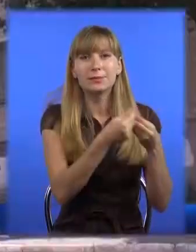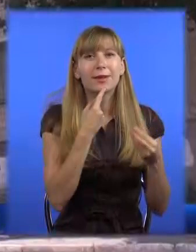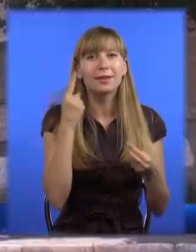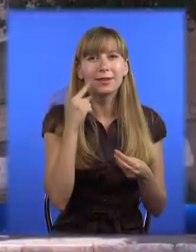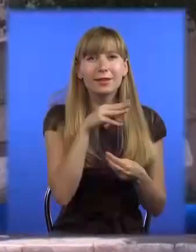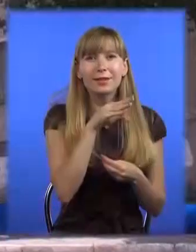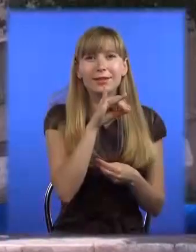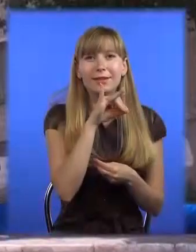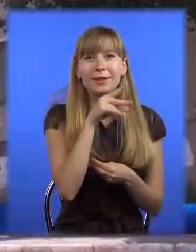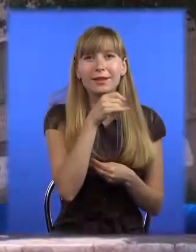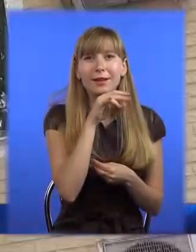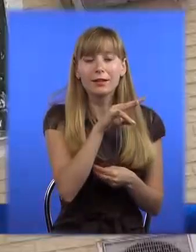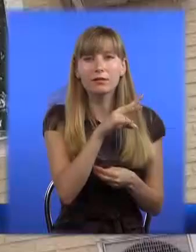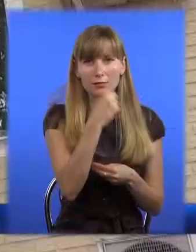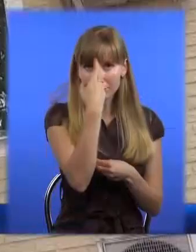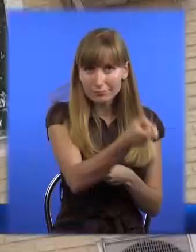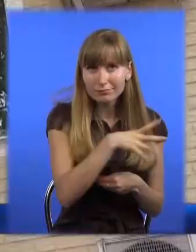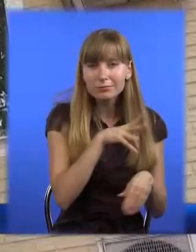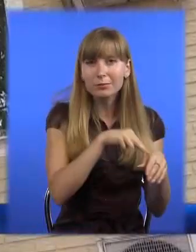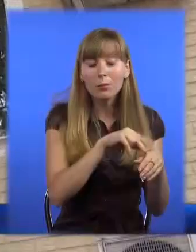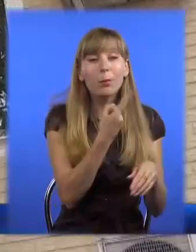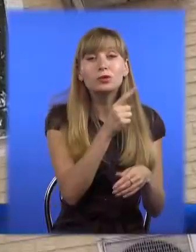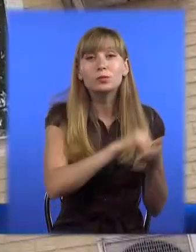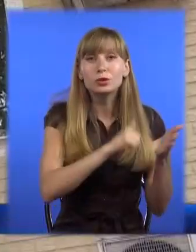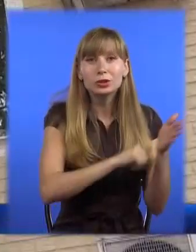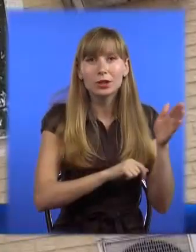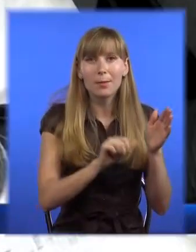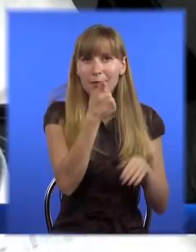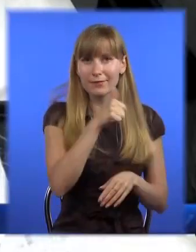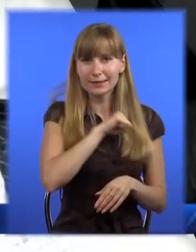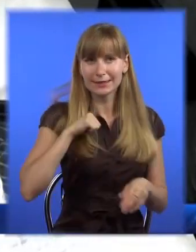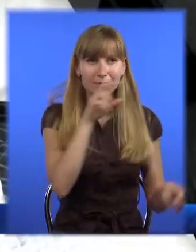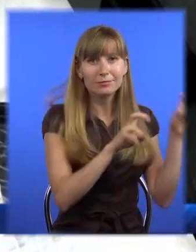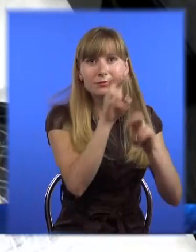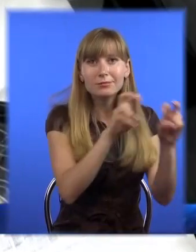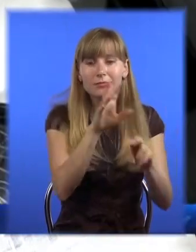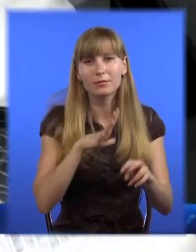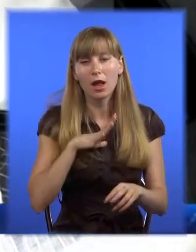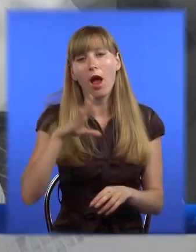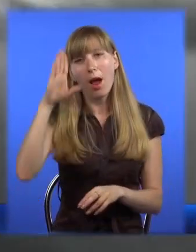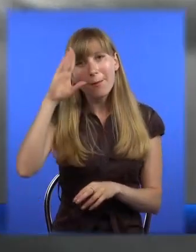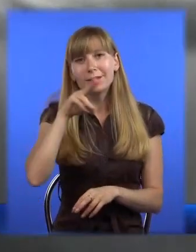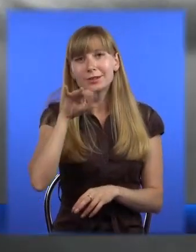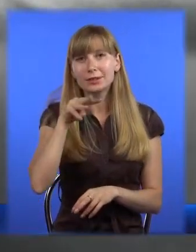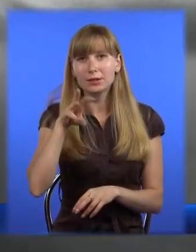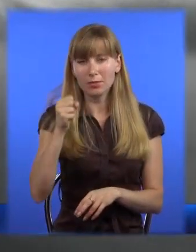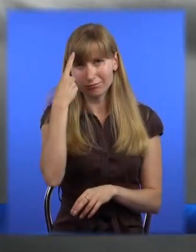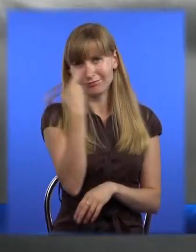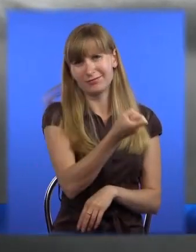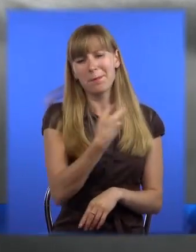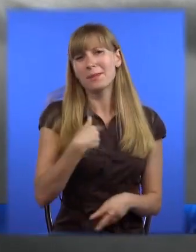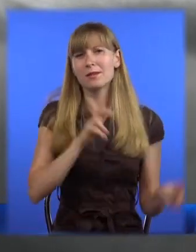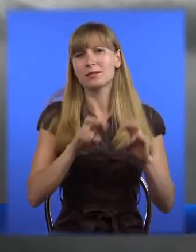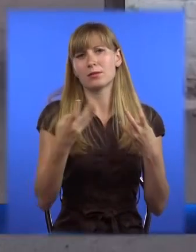Вони це пояснили тим, що одразу знайти хлопця намагались самостійно. Дмитро навіть відправив прощальне повідомлення, аби